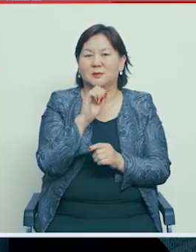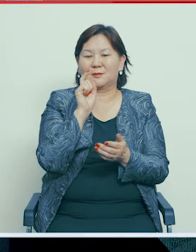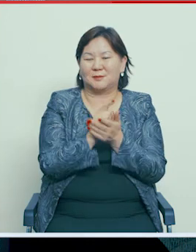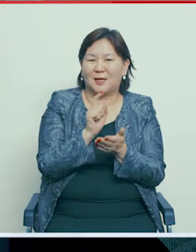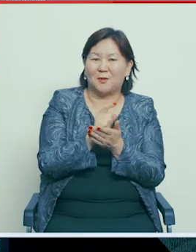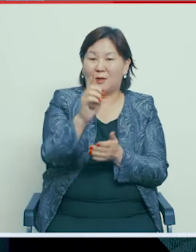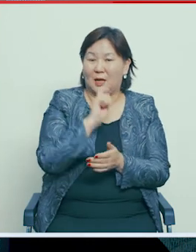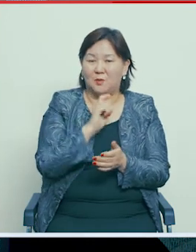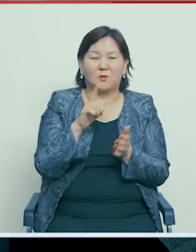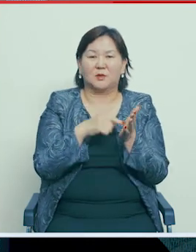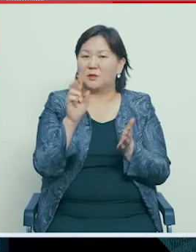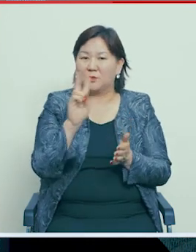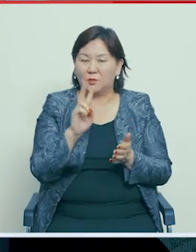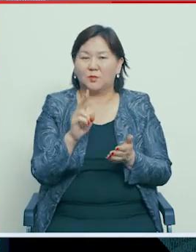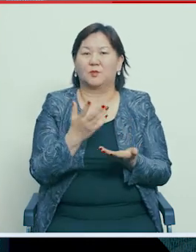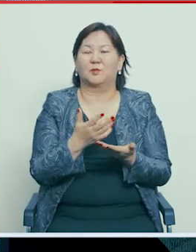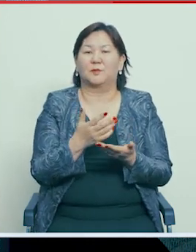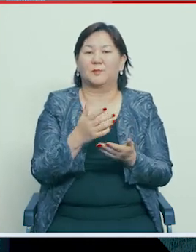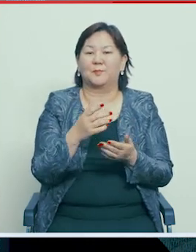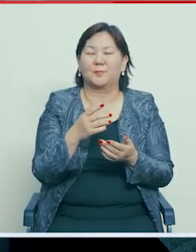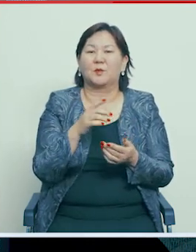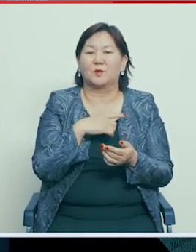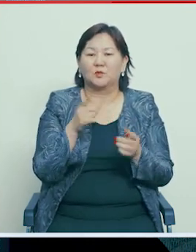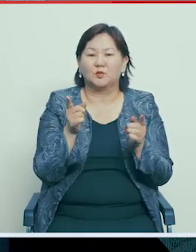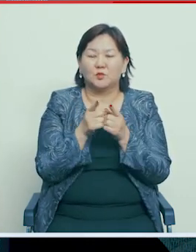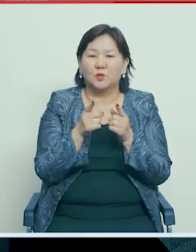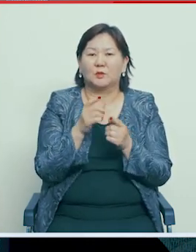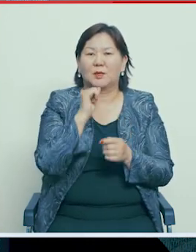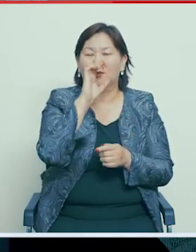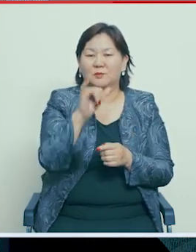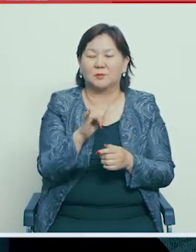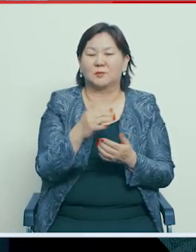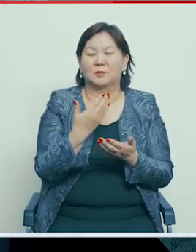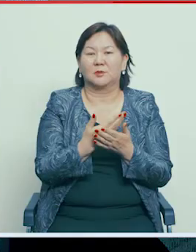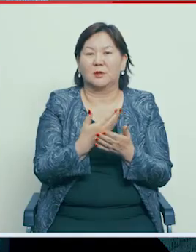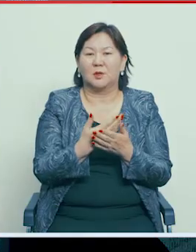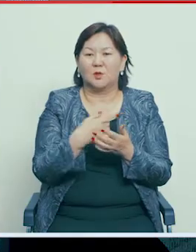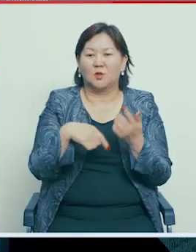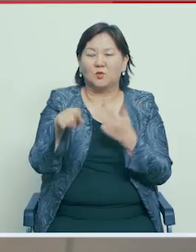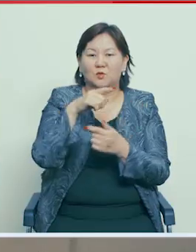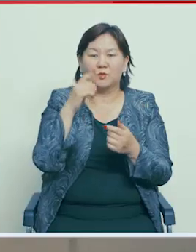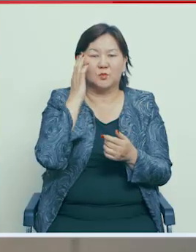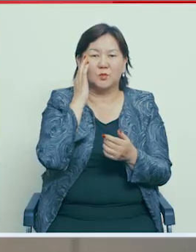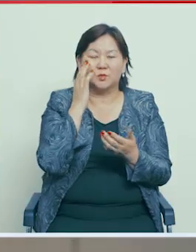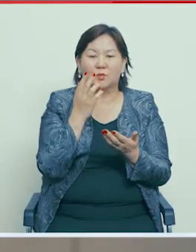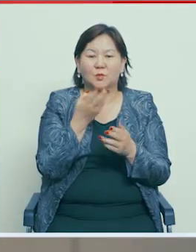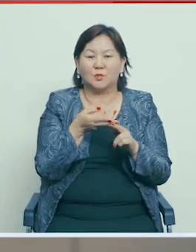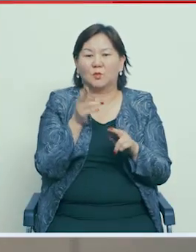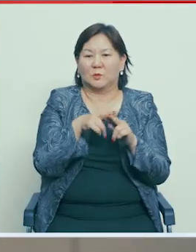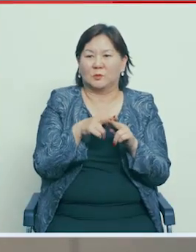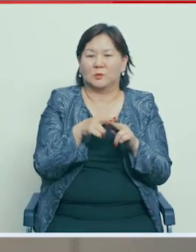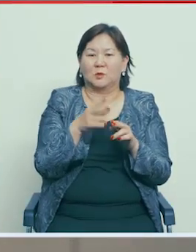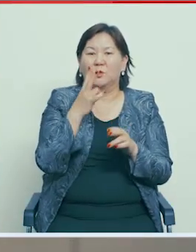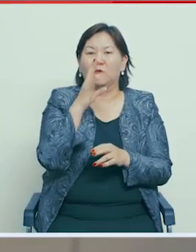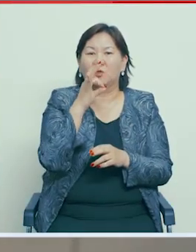хариулах албагүй. Гэхдээ би хүн болгоныг толгомж байгаа асуудал болоо гэж бодож байна. Энэ нь өөрөө юу вэ гэхээр хүн л улсаа нөхөн